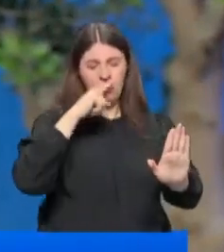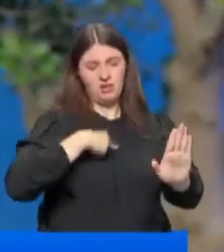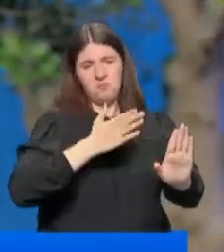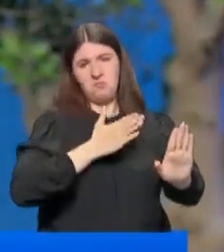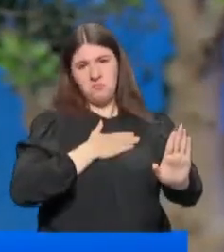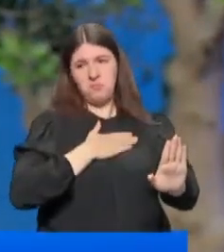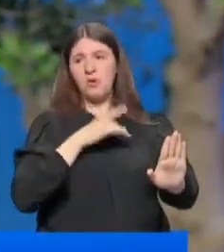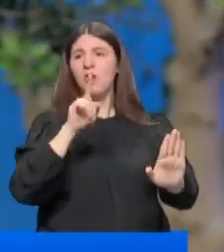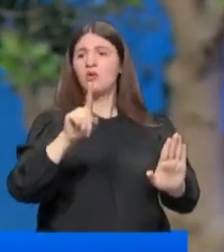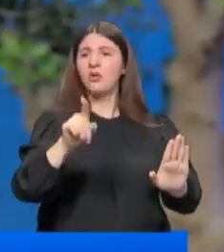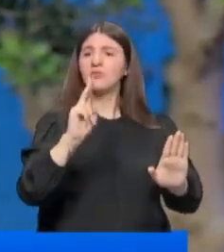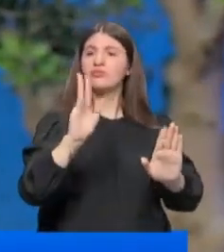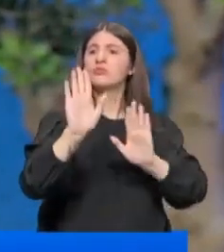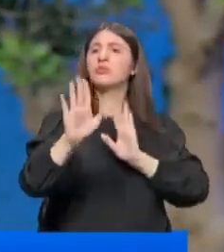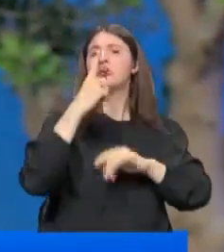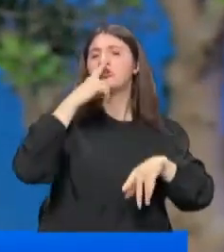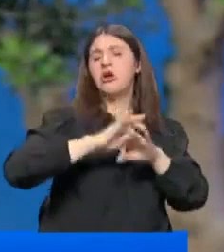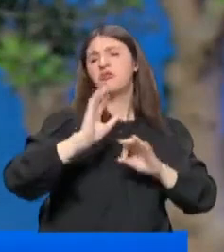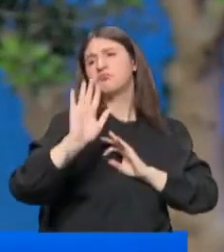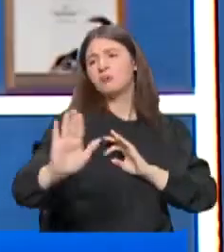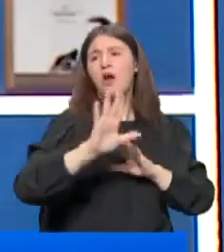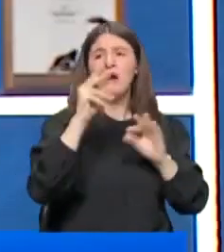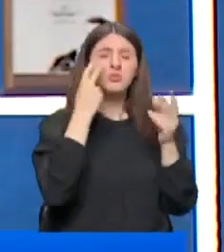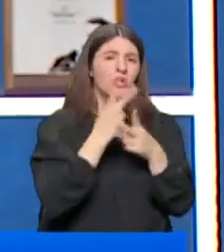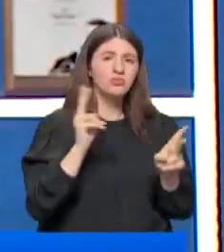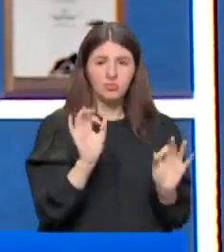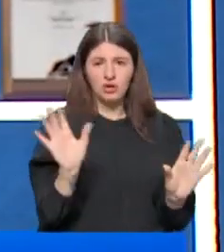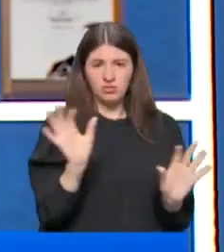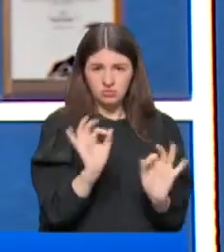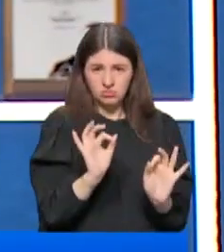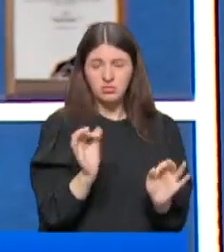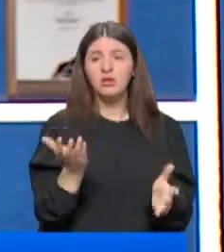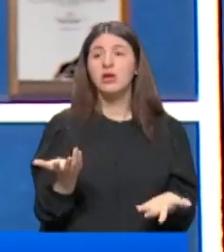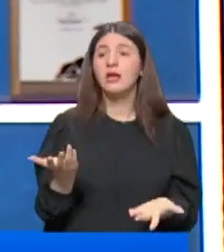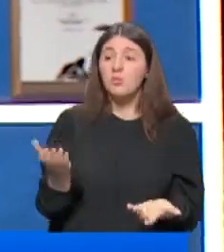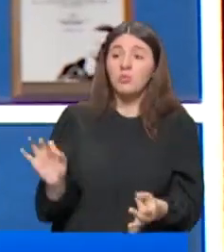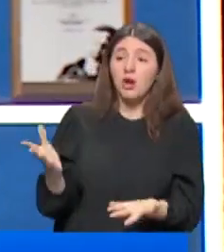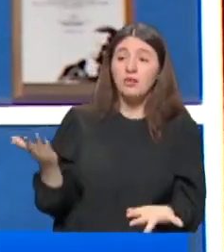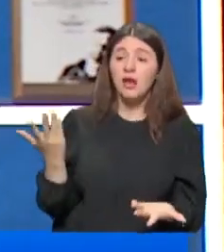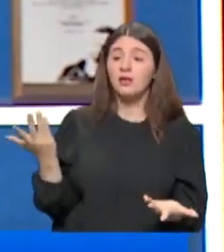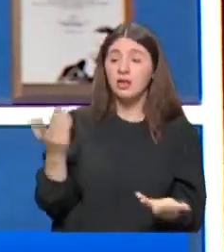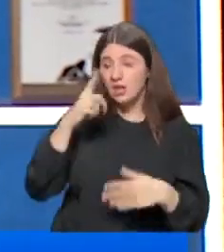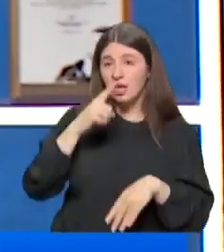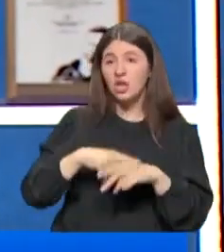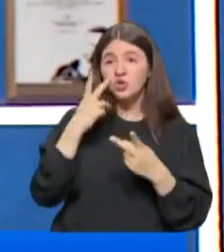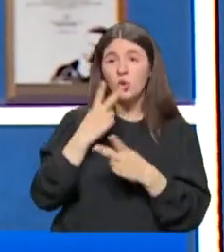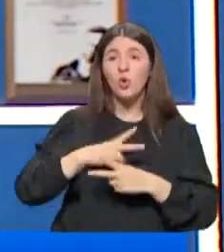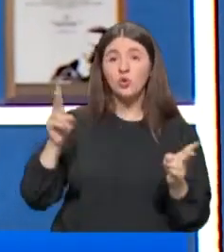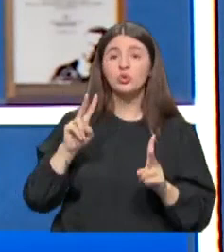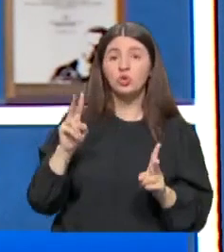dinim bana, onun inançsızlığı da ona. Herkes özgür. O kadar. Değil mi? O kadar. Yani İnanç